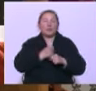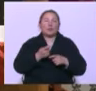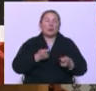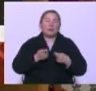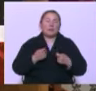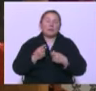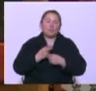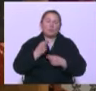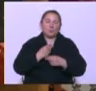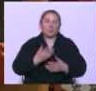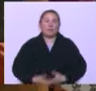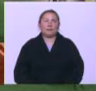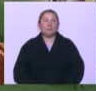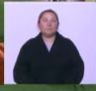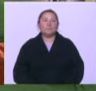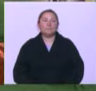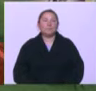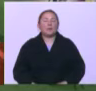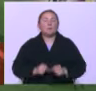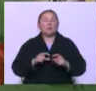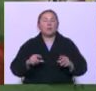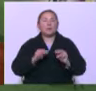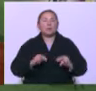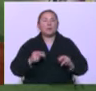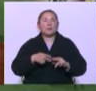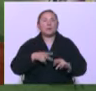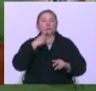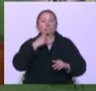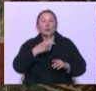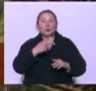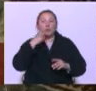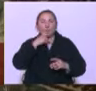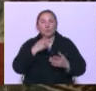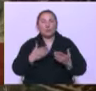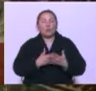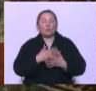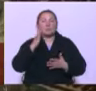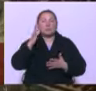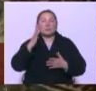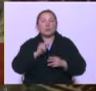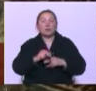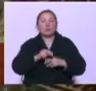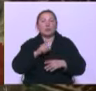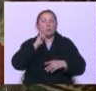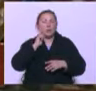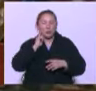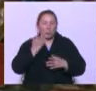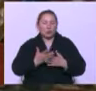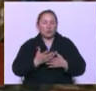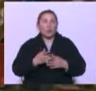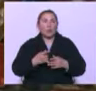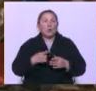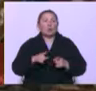по художественному труду. В школе учитель, который смотрит на бытовые отходы с новой перспективы, обучает молодежь к экологической